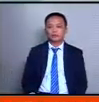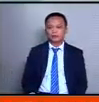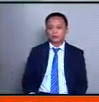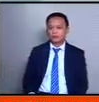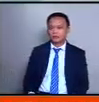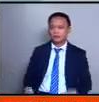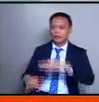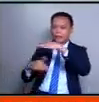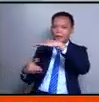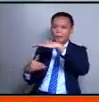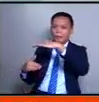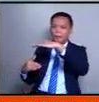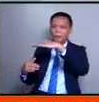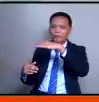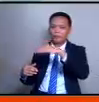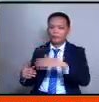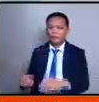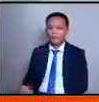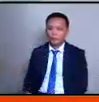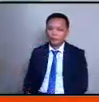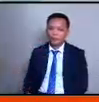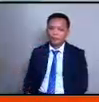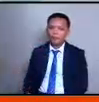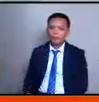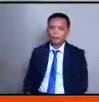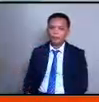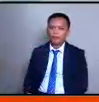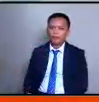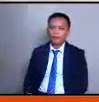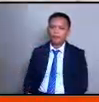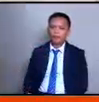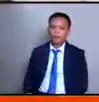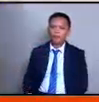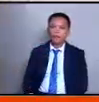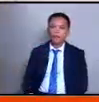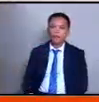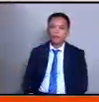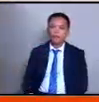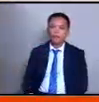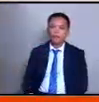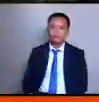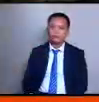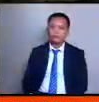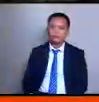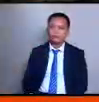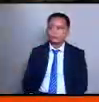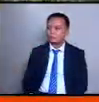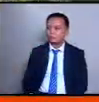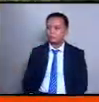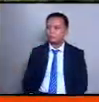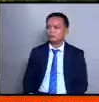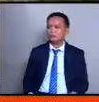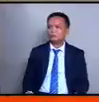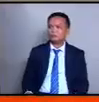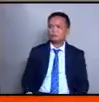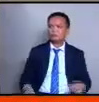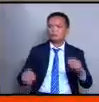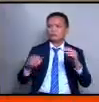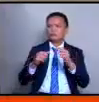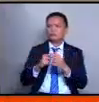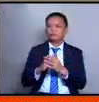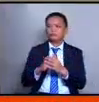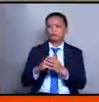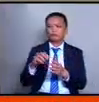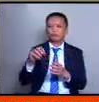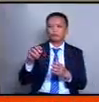According to size ng JICA noon, sa Philbox, dapat tanongin rin sa Philbox, yung mga high-rise buildings ngayon, let's